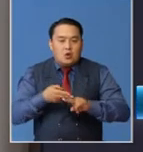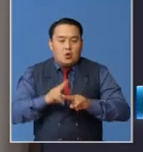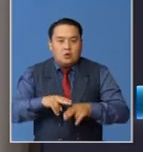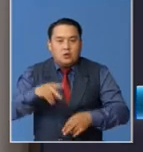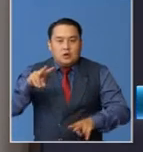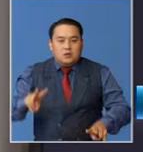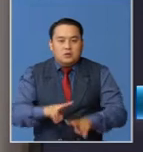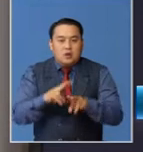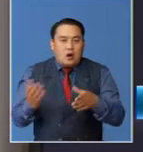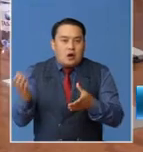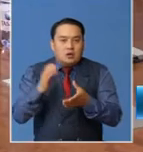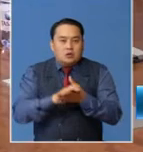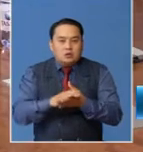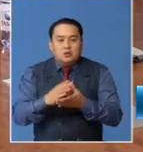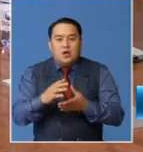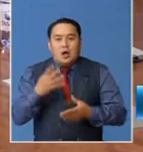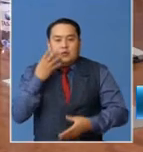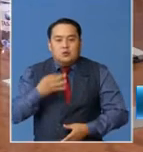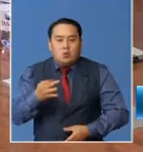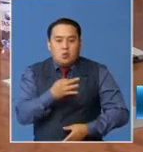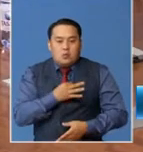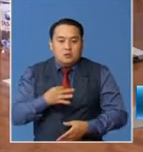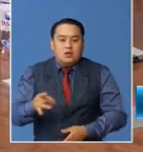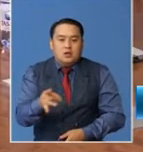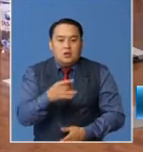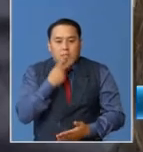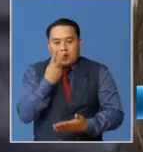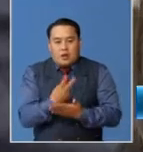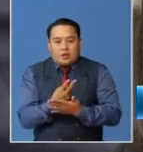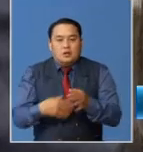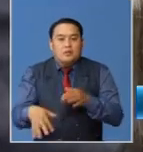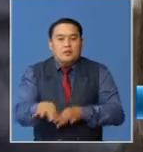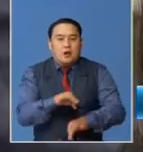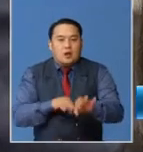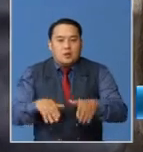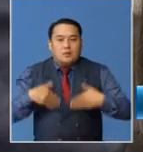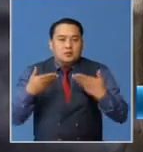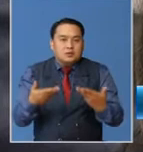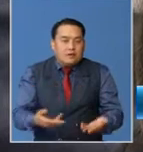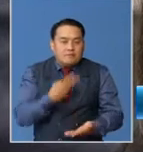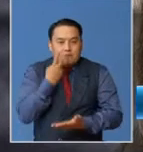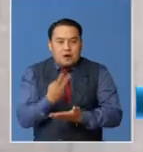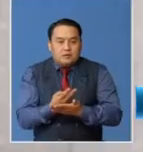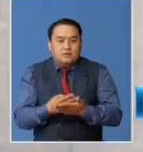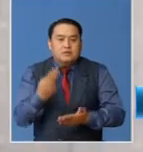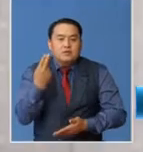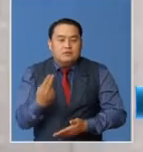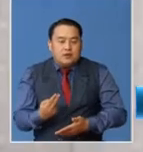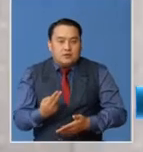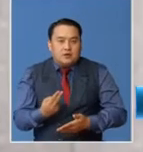столицы ознакомились с потенциалом ЖТСУского региона и презентовали ряд проектов. В основном они касаются